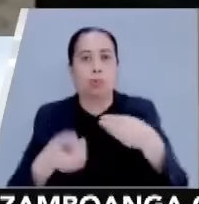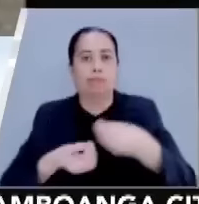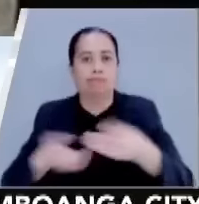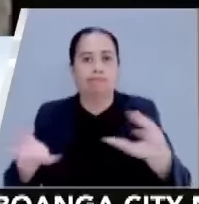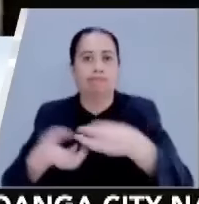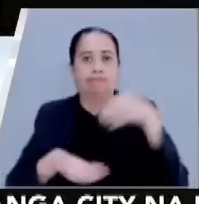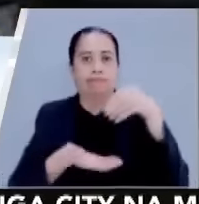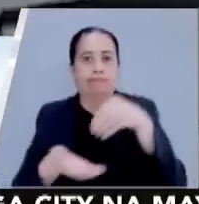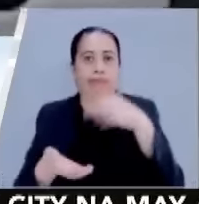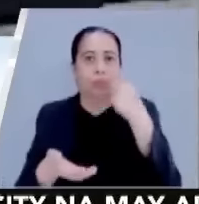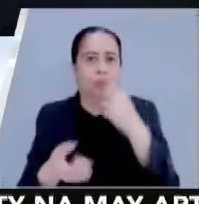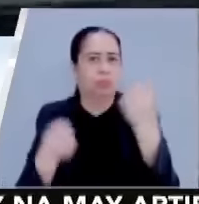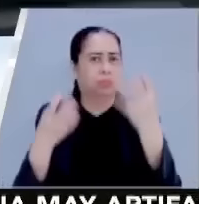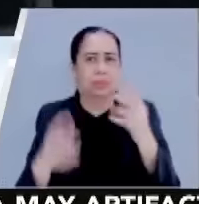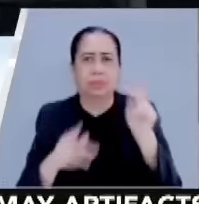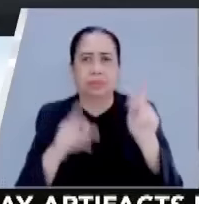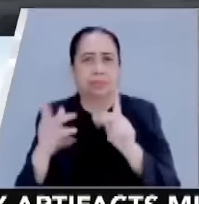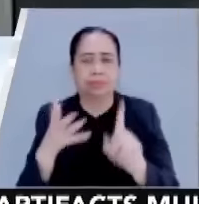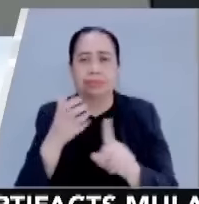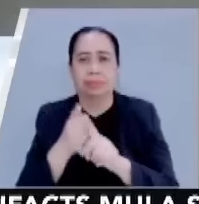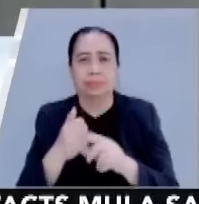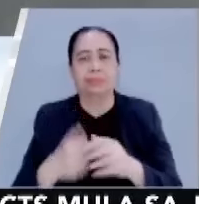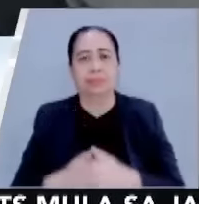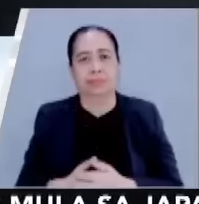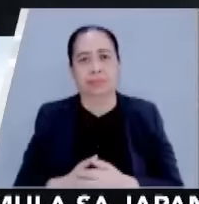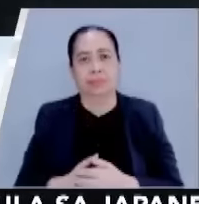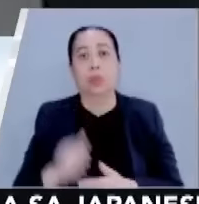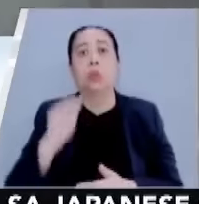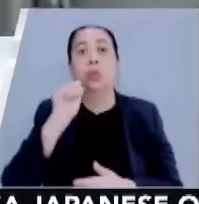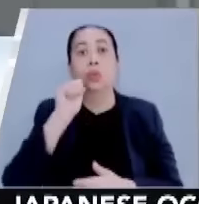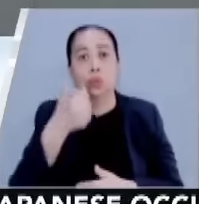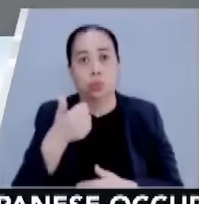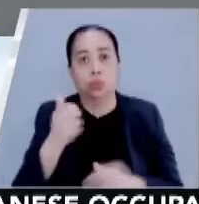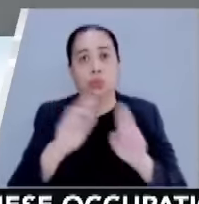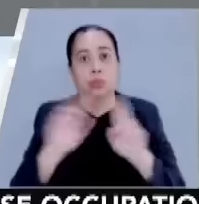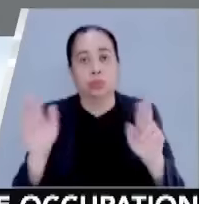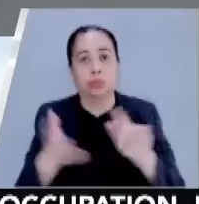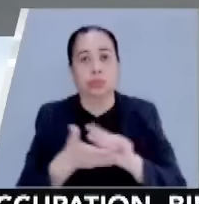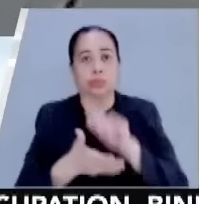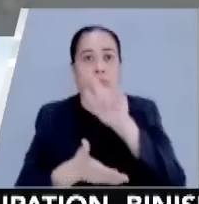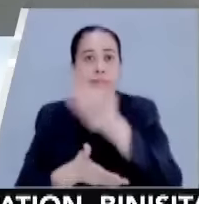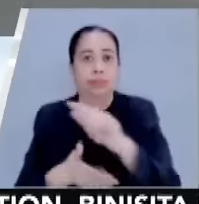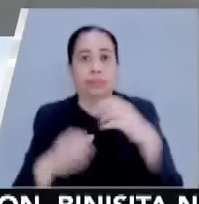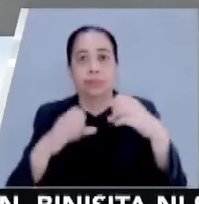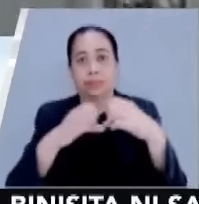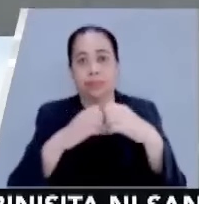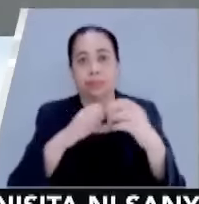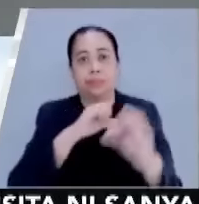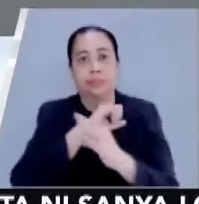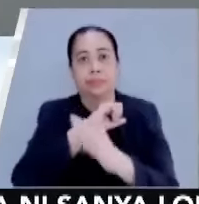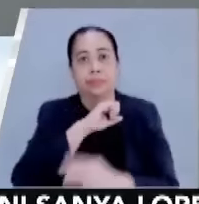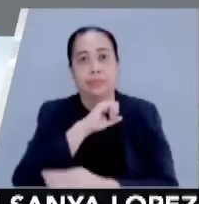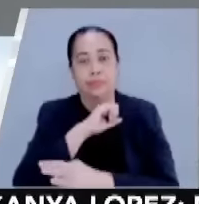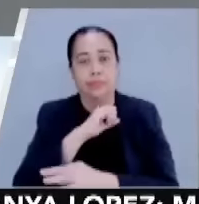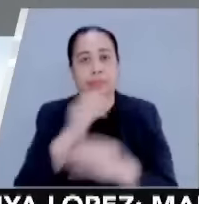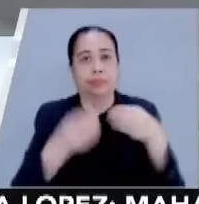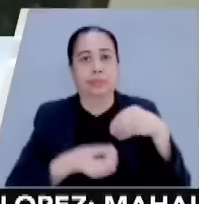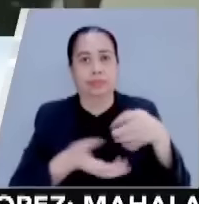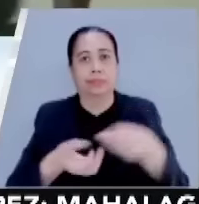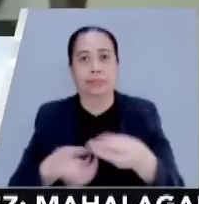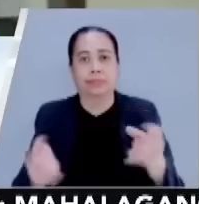sa libo-libong nasalanta roon. Bukas ang nakatakdang paglipad ng GMA Kapuso Foundation relief goods sa